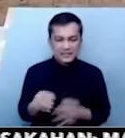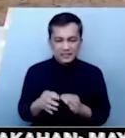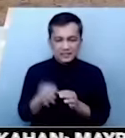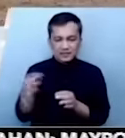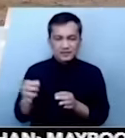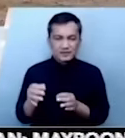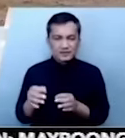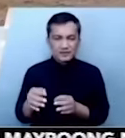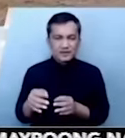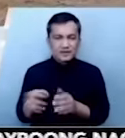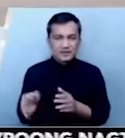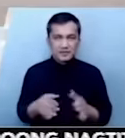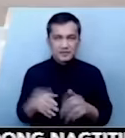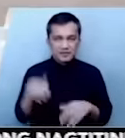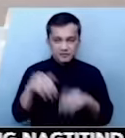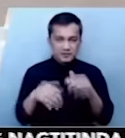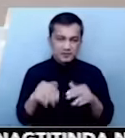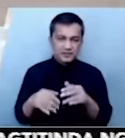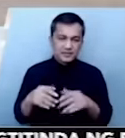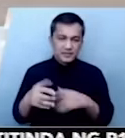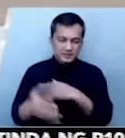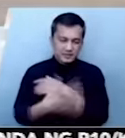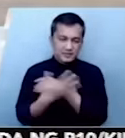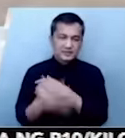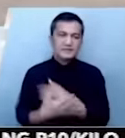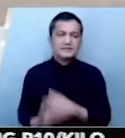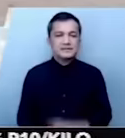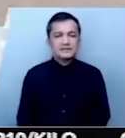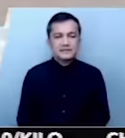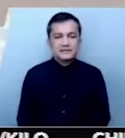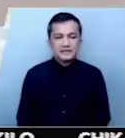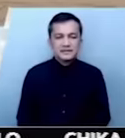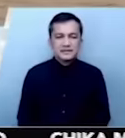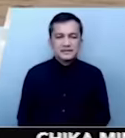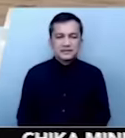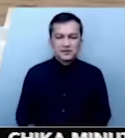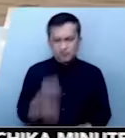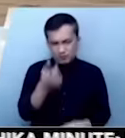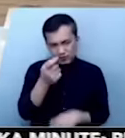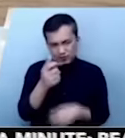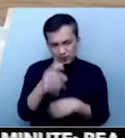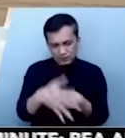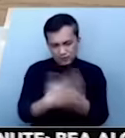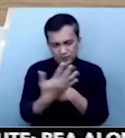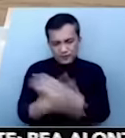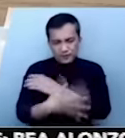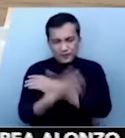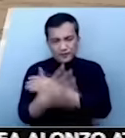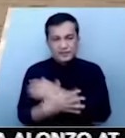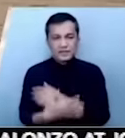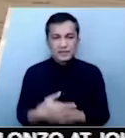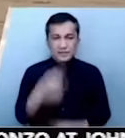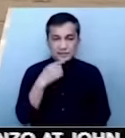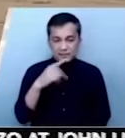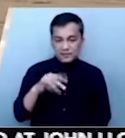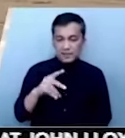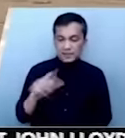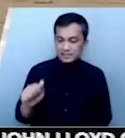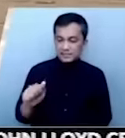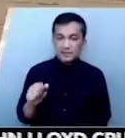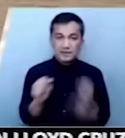planong mag-swimming ng ilang bumisita sa beach. Bahagyaring maalo ng dagat. Ayon sa PAGASA, maginaw